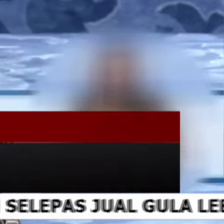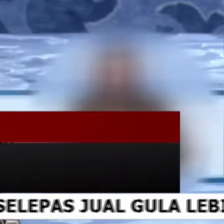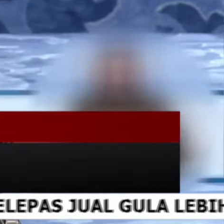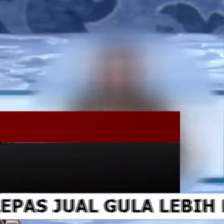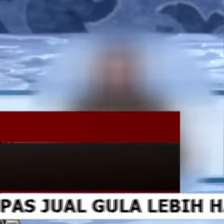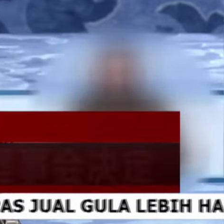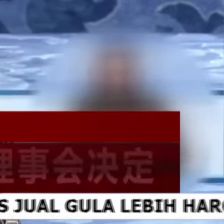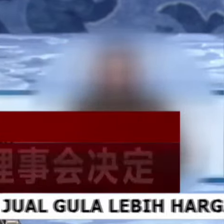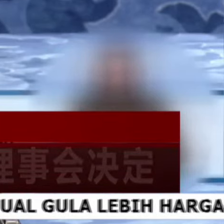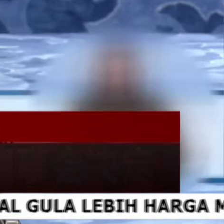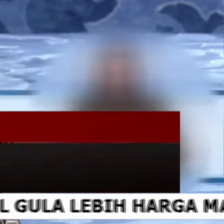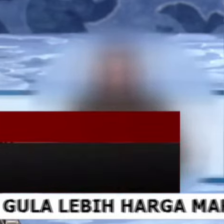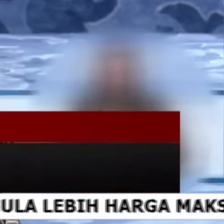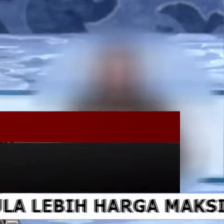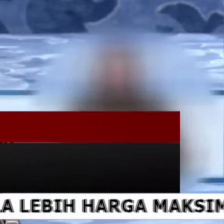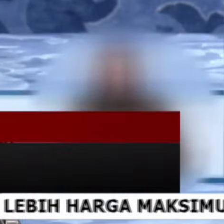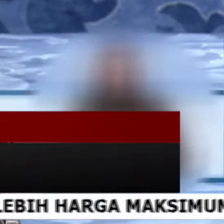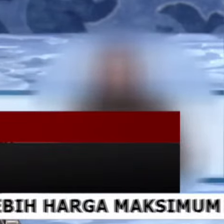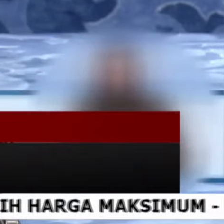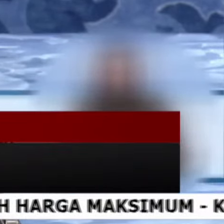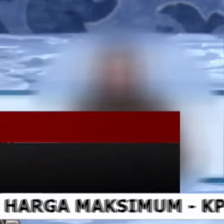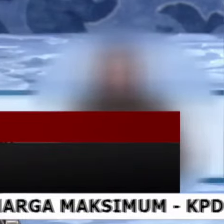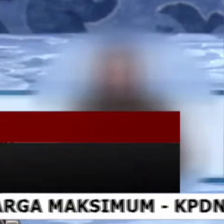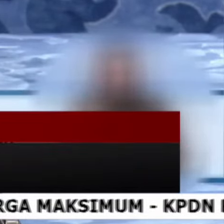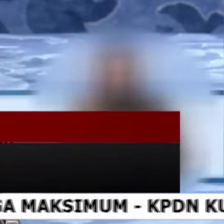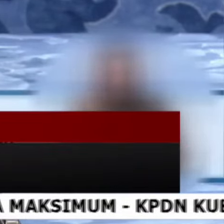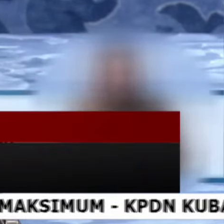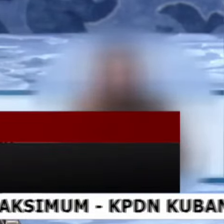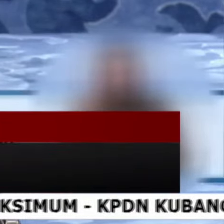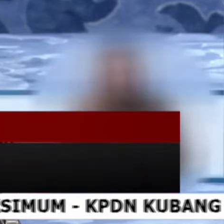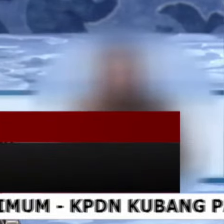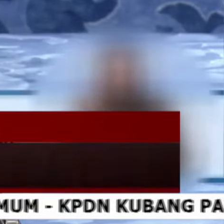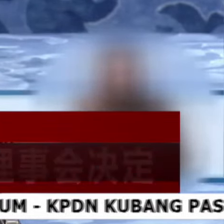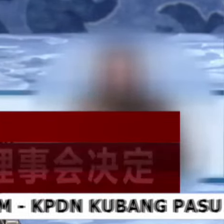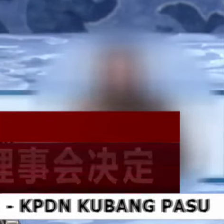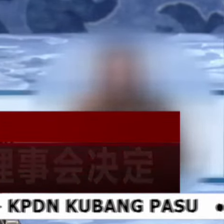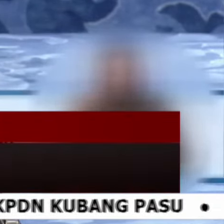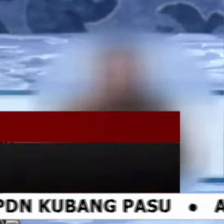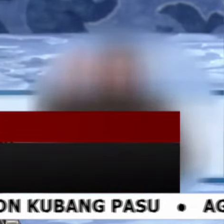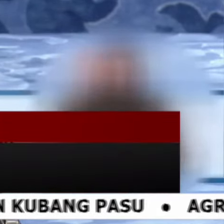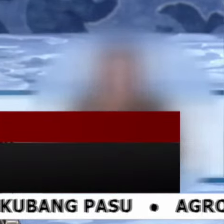di Sabah dan Sarawak. Jadi tidak timbul sama sekali